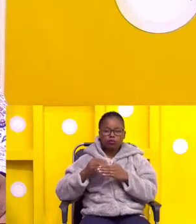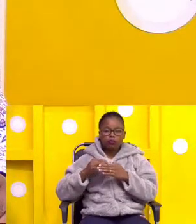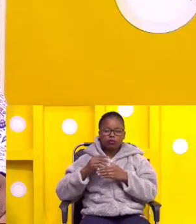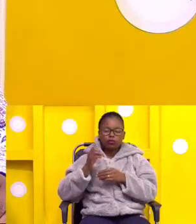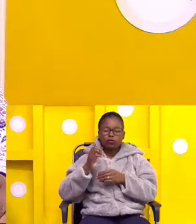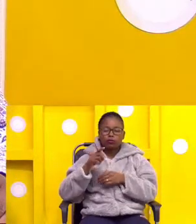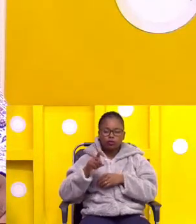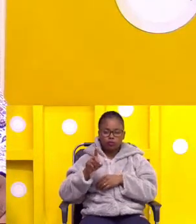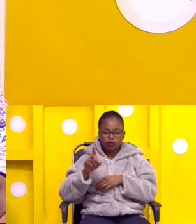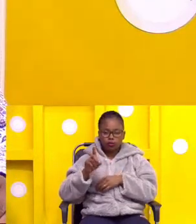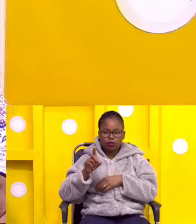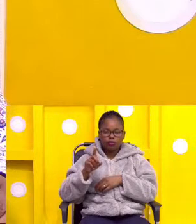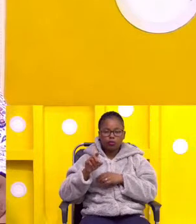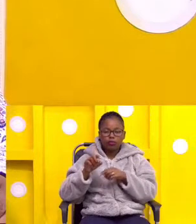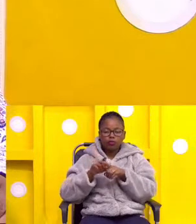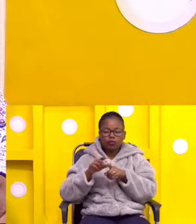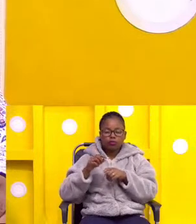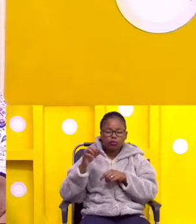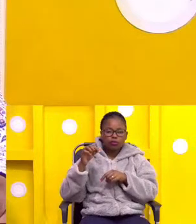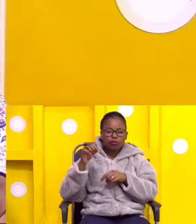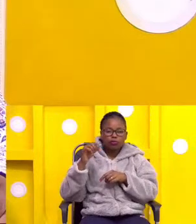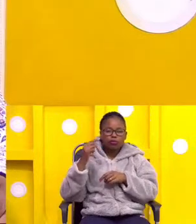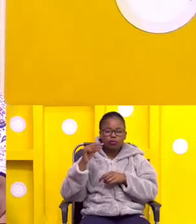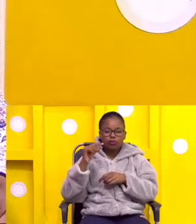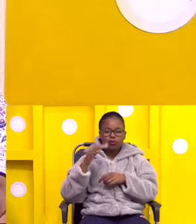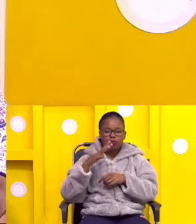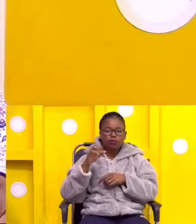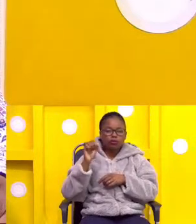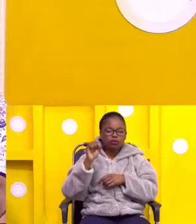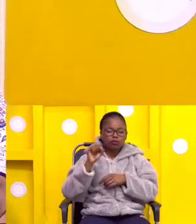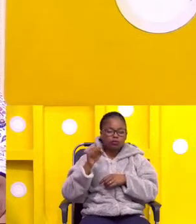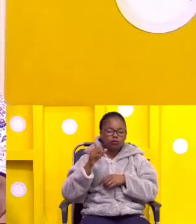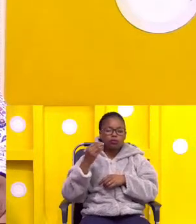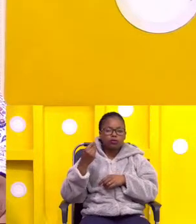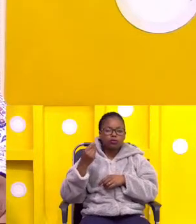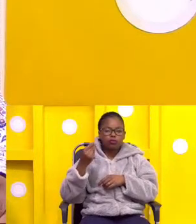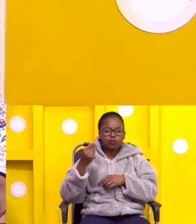Tiga kutua dhahafu na fedha mwihoko waku. Nagikenoge yaku.